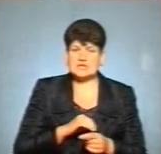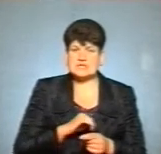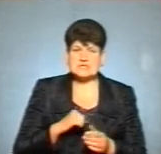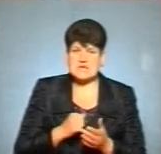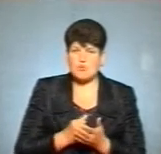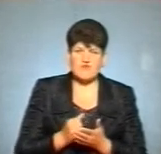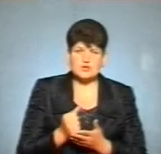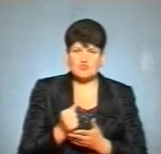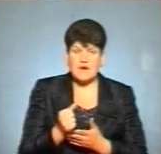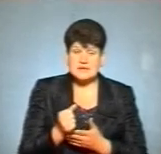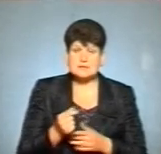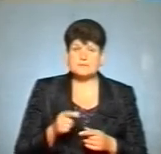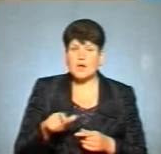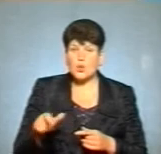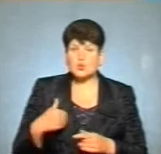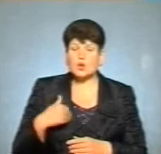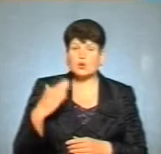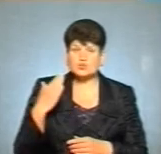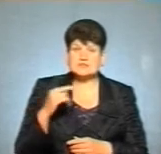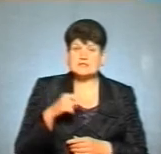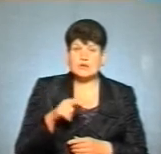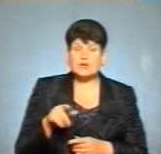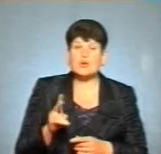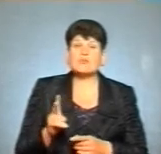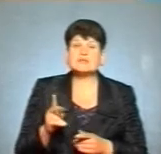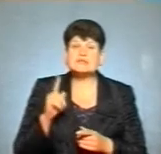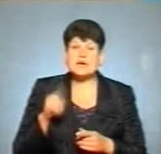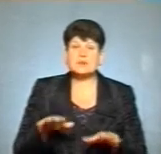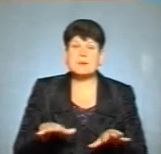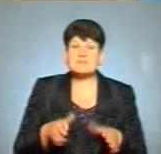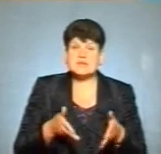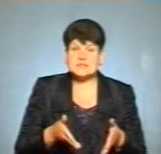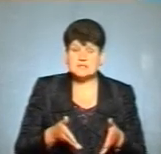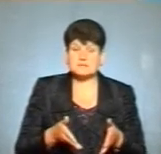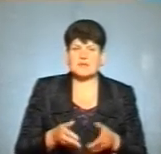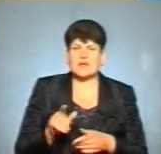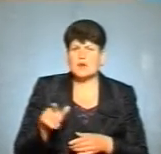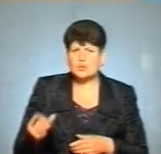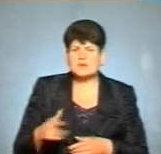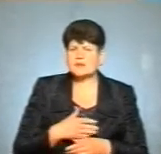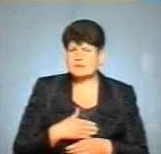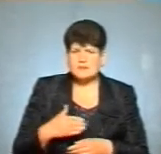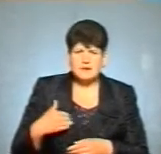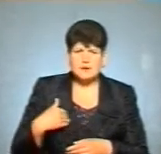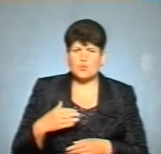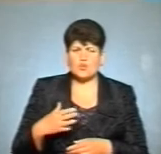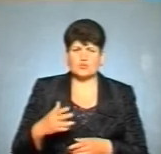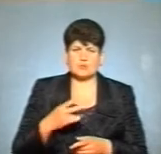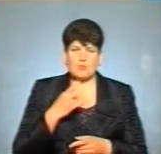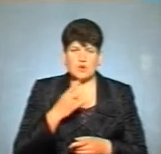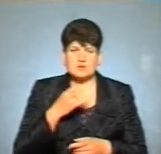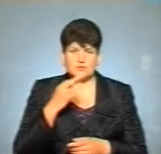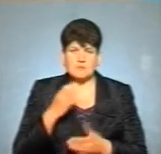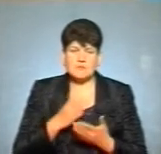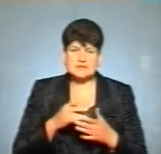самовисуванці. Тобто люди голосують за тих людей, яких вони знають на місці. Так, тобто це люди, які не хочуть, ну, як показав досвід,